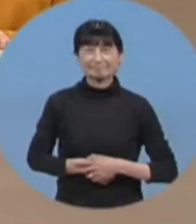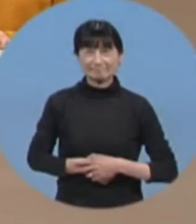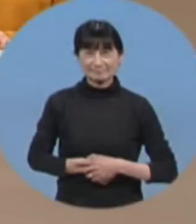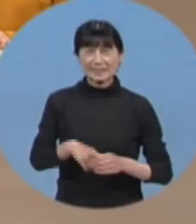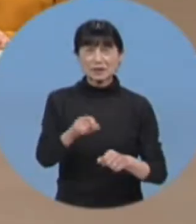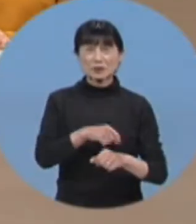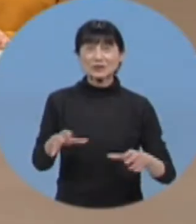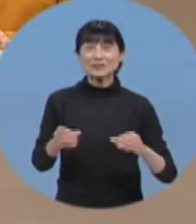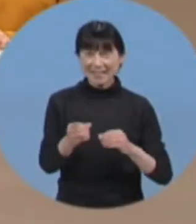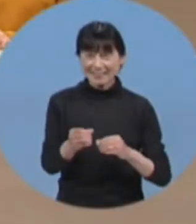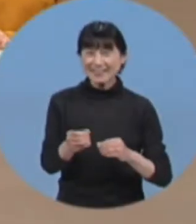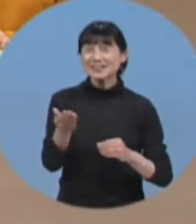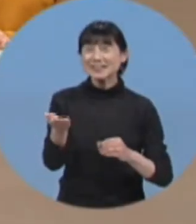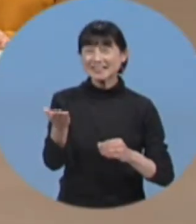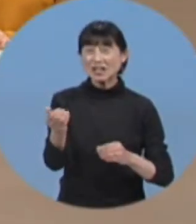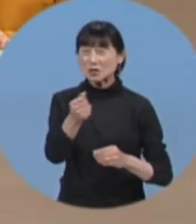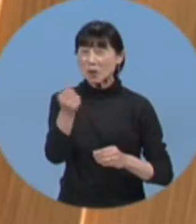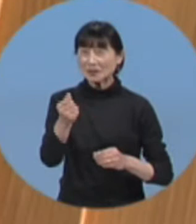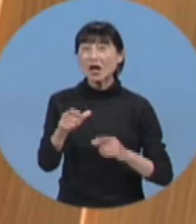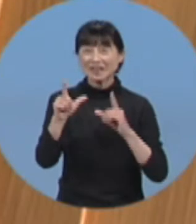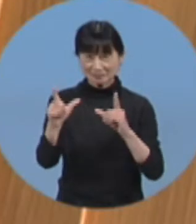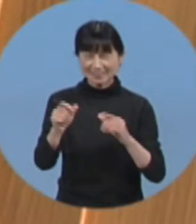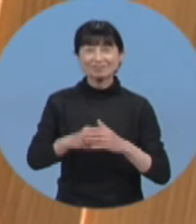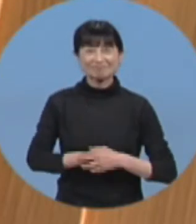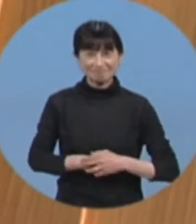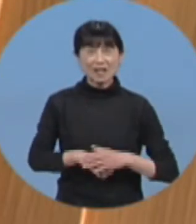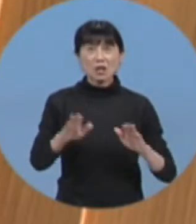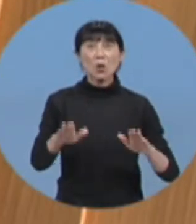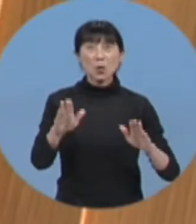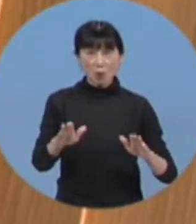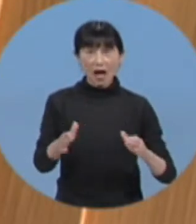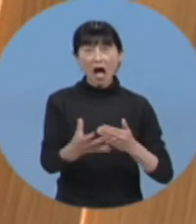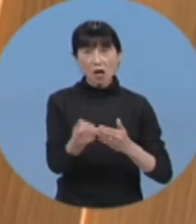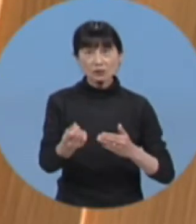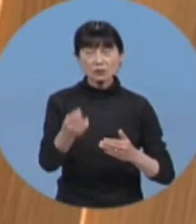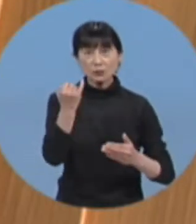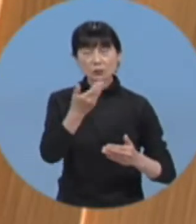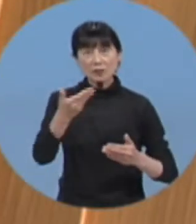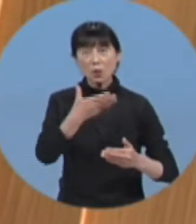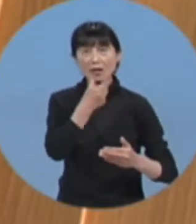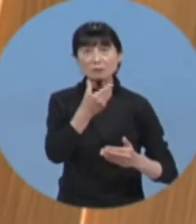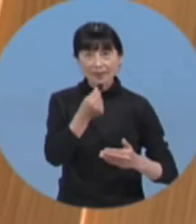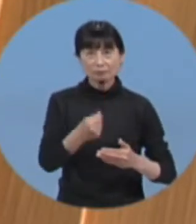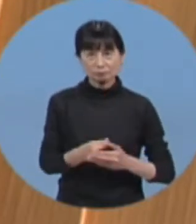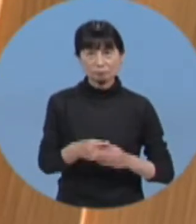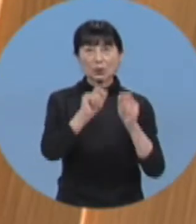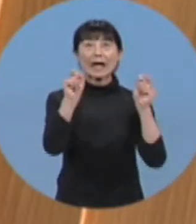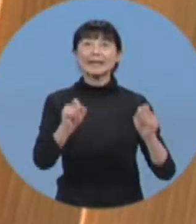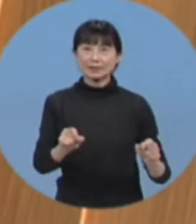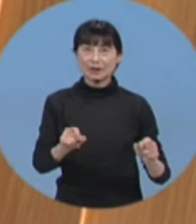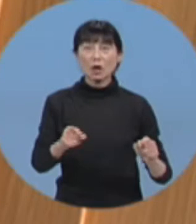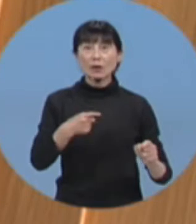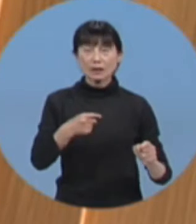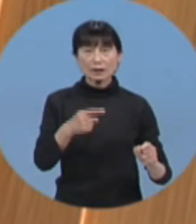特集です。ゆなちゃんのリポートでお送りします。 はい、今日は富津海の恵みです。さあ問題です。私